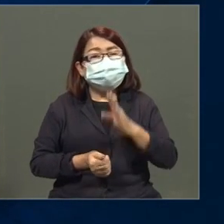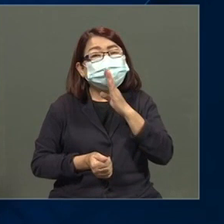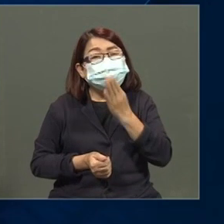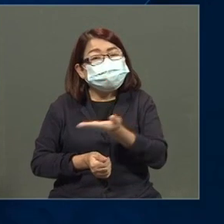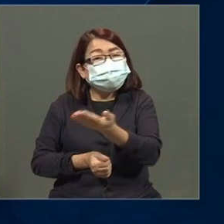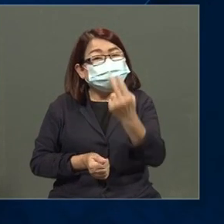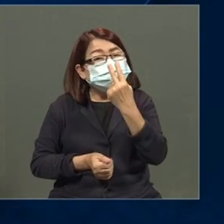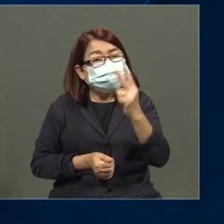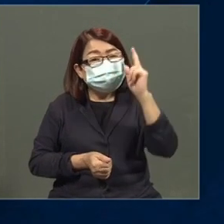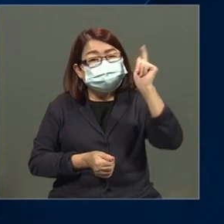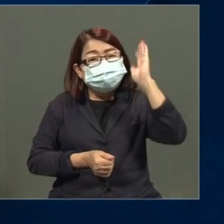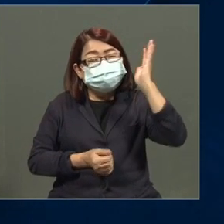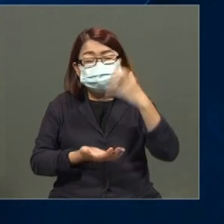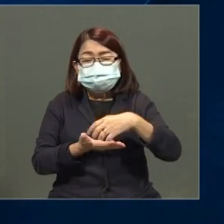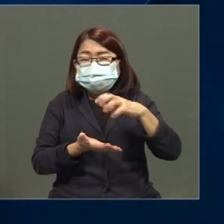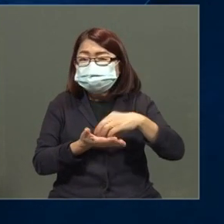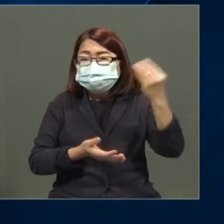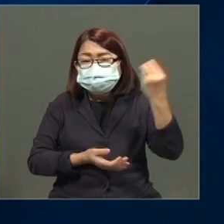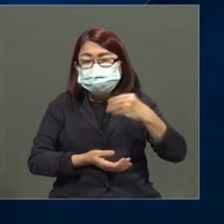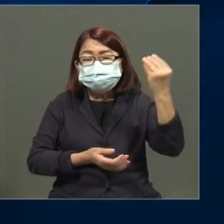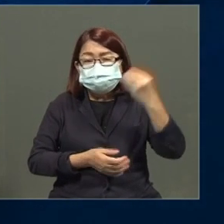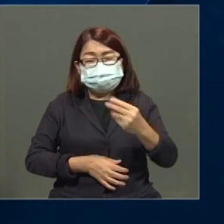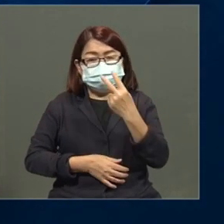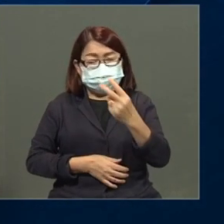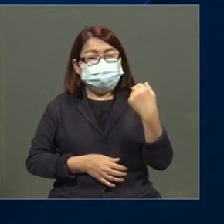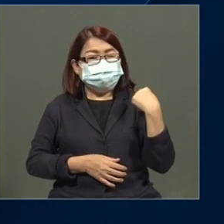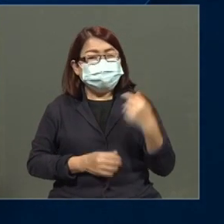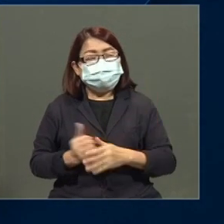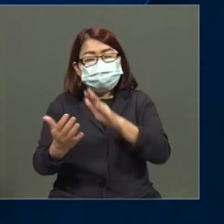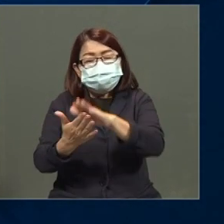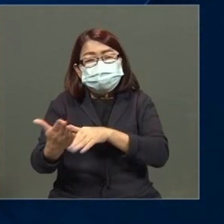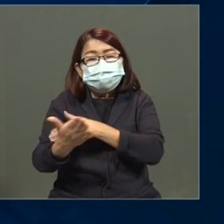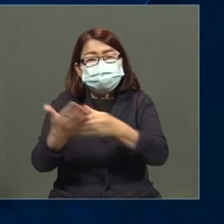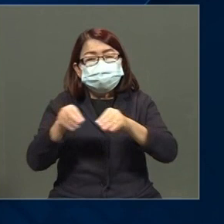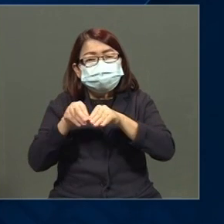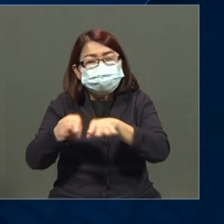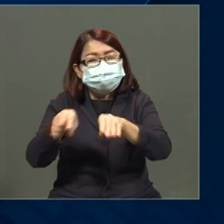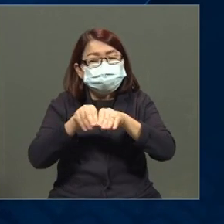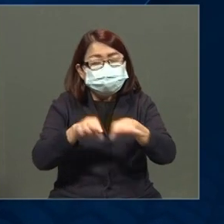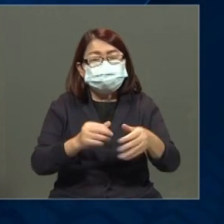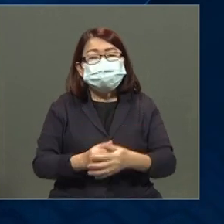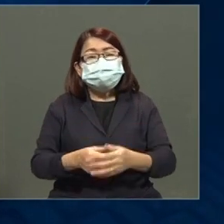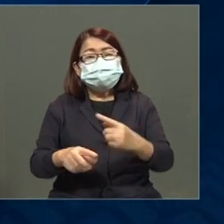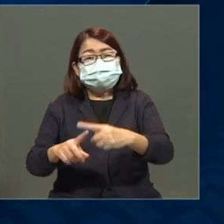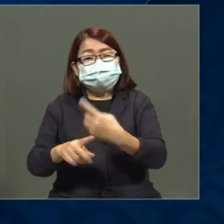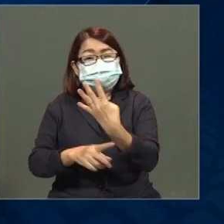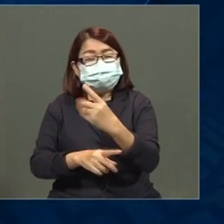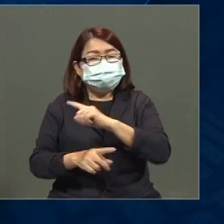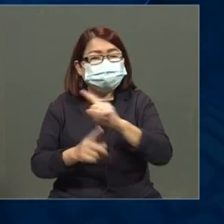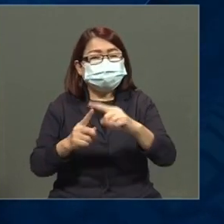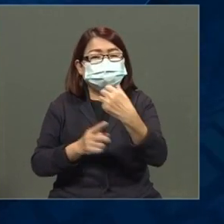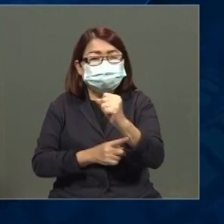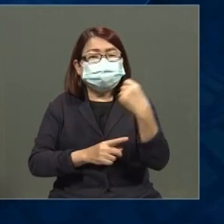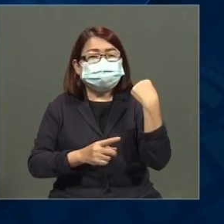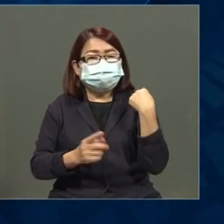เนี่ยเรามีการกำหนดมาตรการต่างๆนะคะในวันที่10เมษายนมีการออ